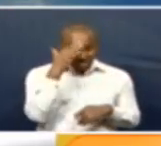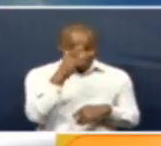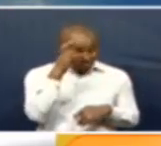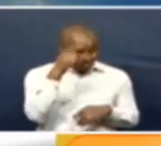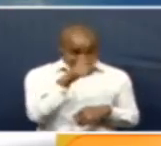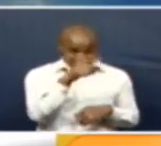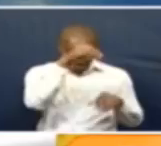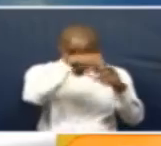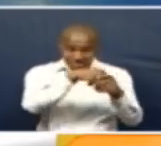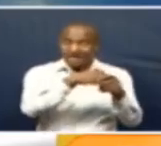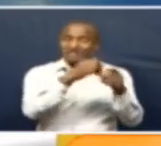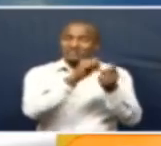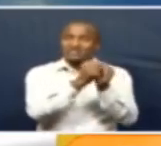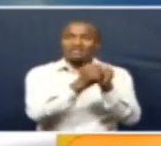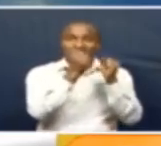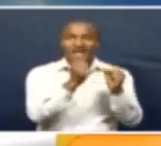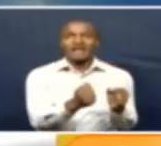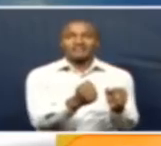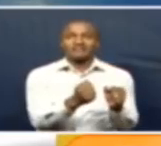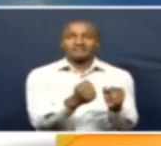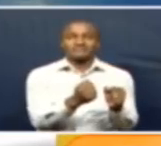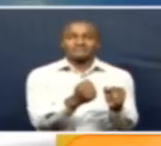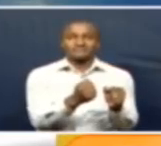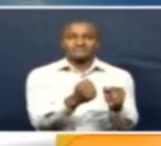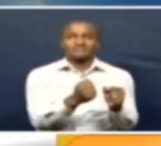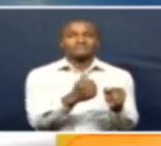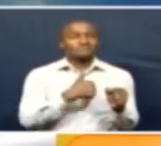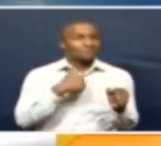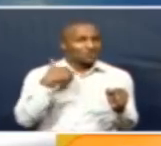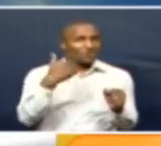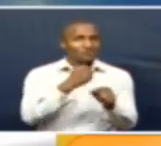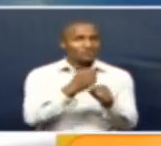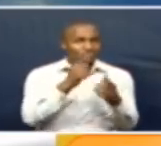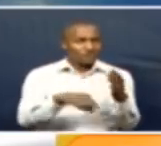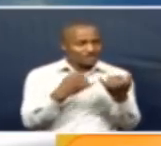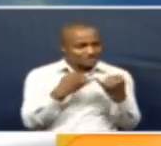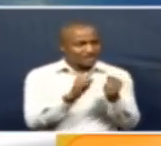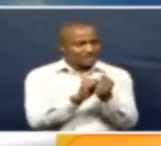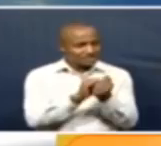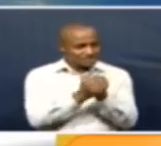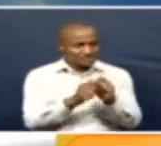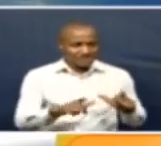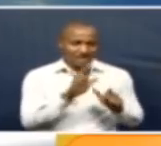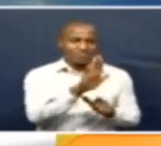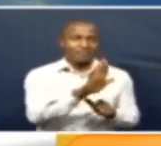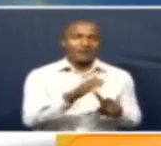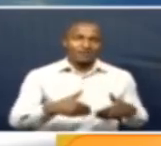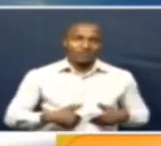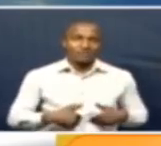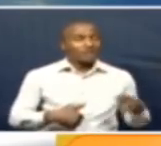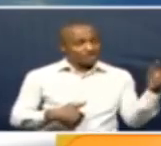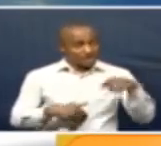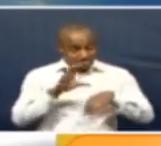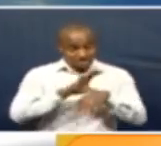ile ilikuwa ndani yangu ni vile iko difference. So ile kitu nafanyanga ni kujaribu kuchange life ya hata vijana hata ukikuja kwa church